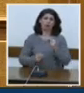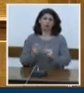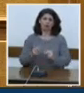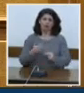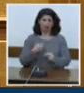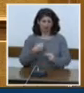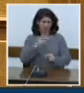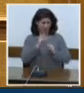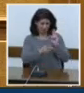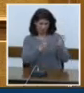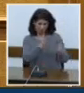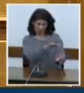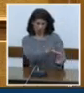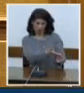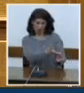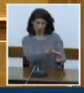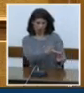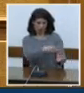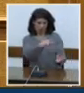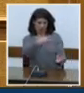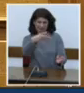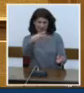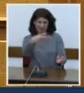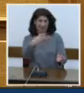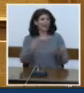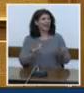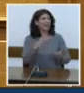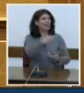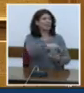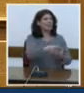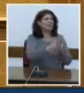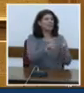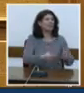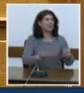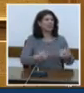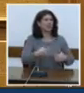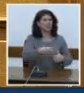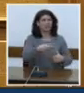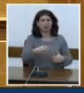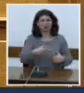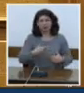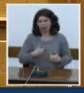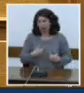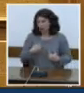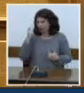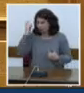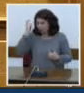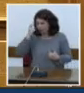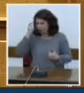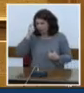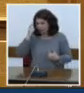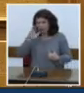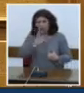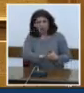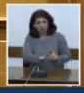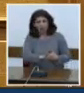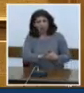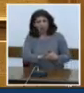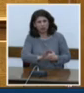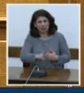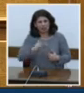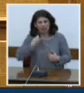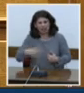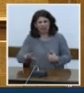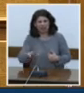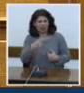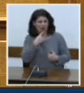καταλογίσω πρόθεση γιατί δεν το λύσατε εσείς το πρόβλημα. Ούτε προφανώς μπορώ να διανοηθώ να αφήσω οποιοδήποτε χυδαίο υπονοούμενο όπως